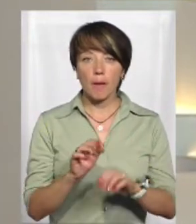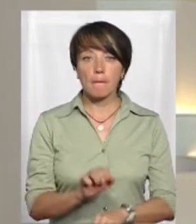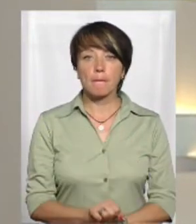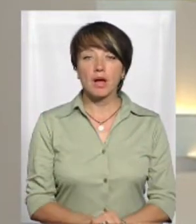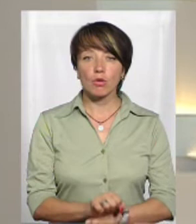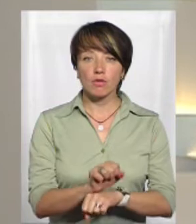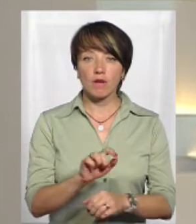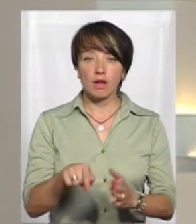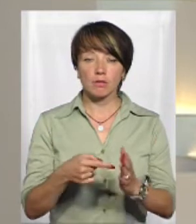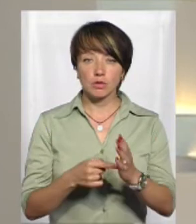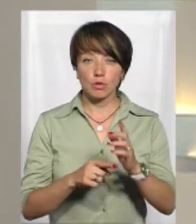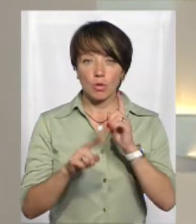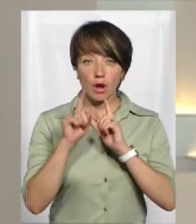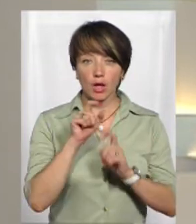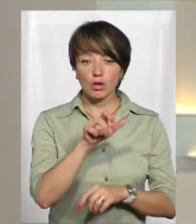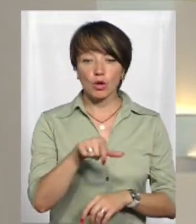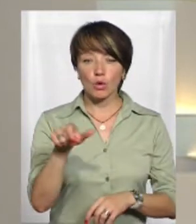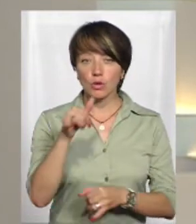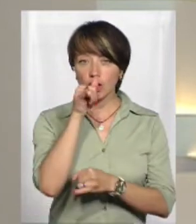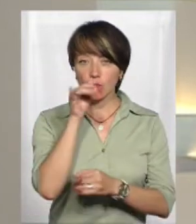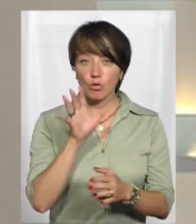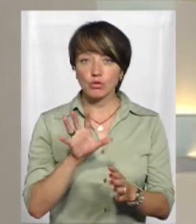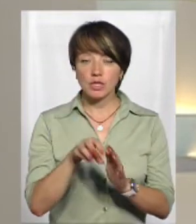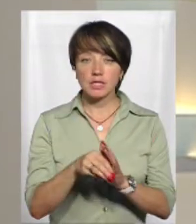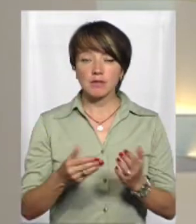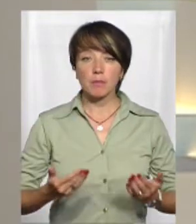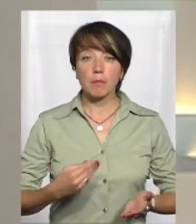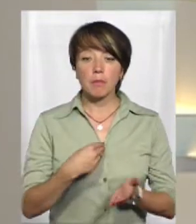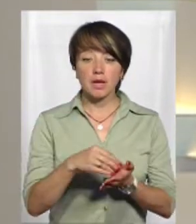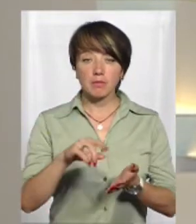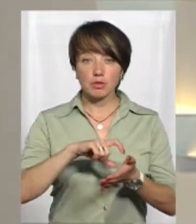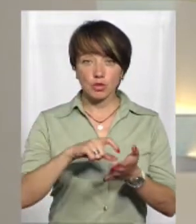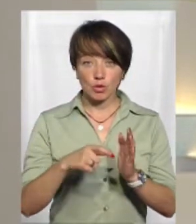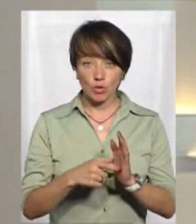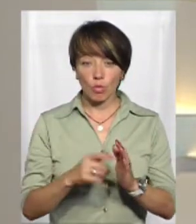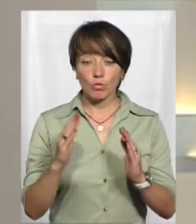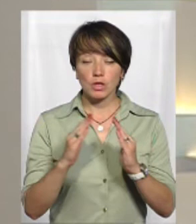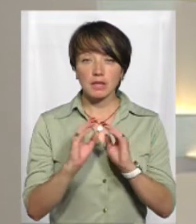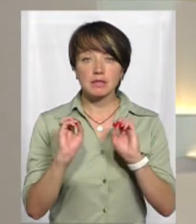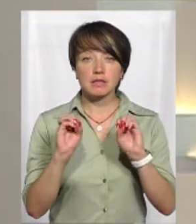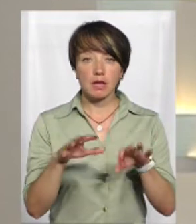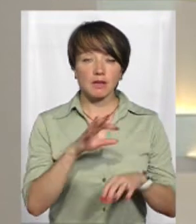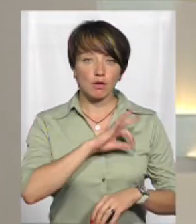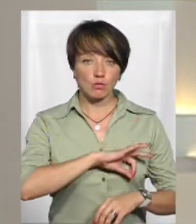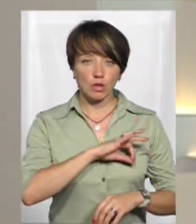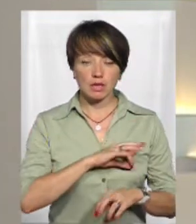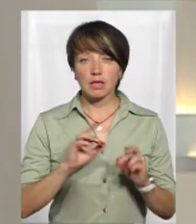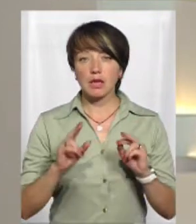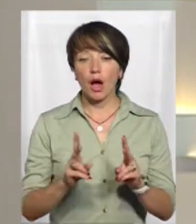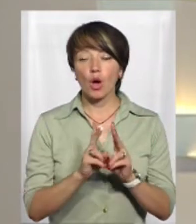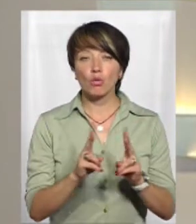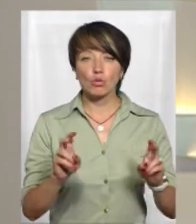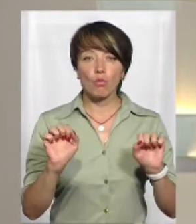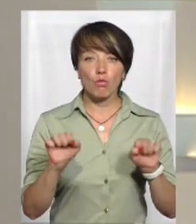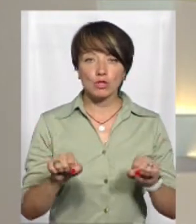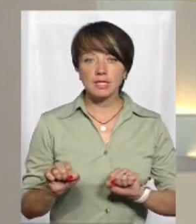раду. Люди не можуть заселитися у придбане житло, хоча будинок вже зданий в експлуатацію. Як і хто